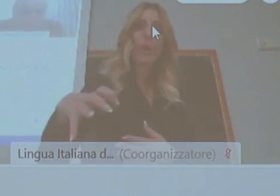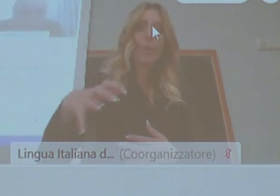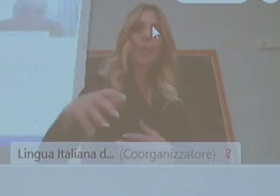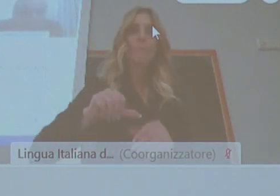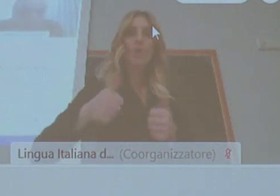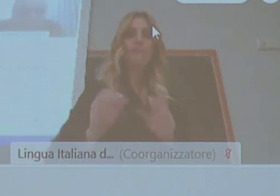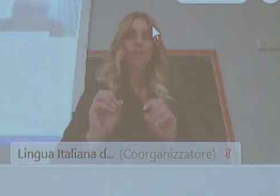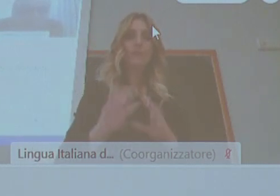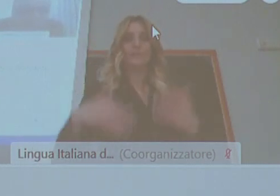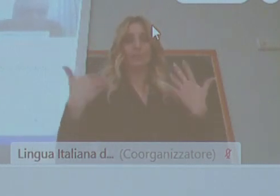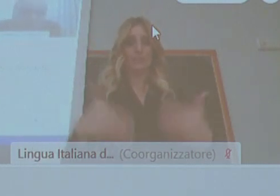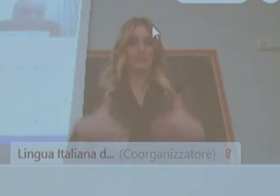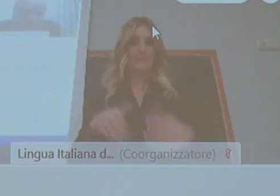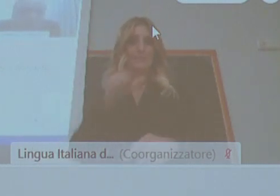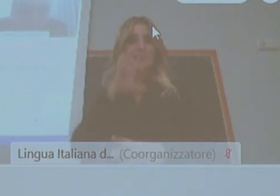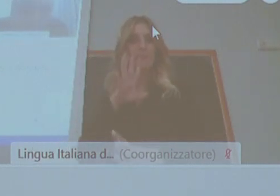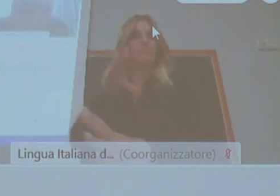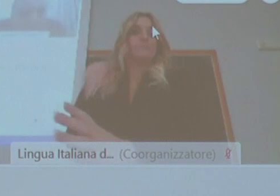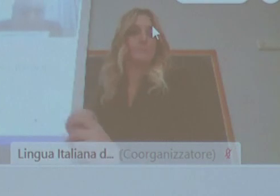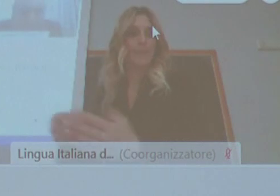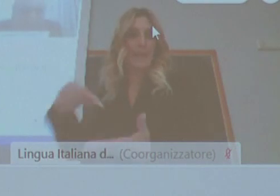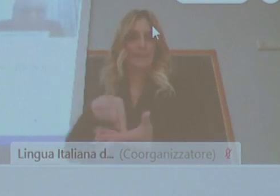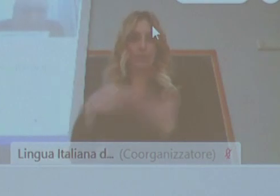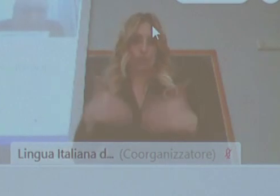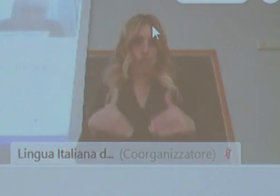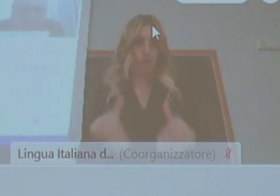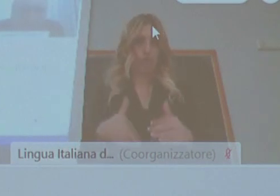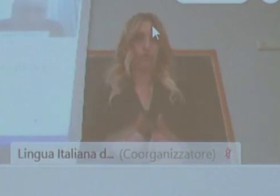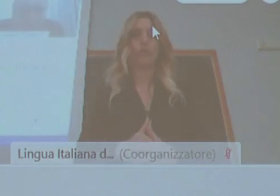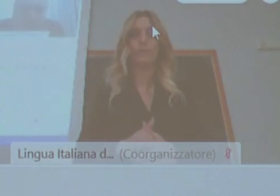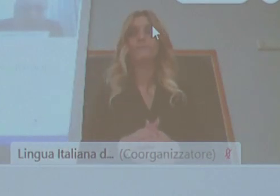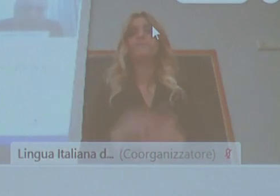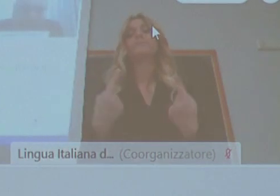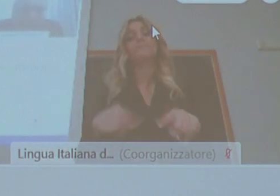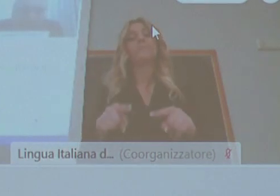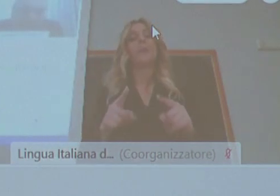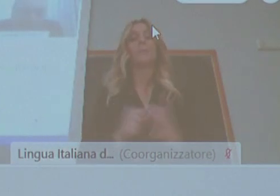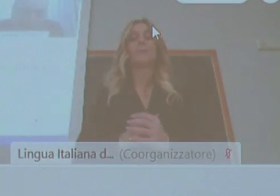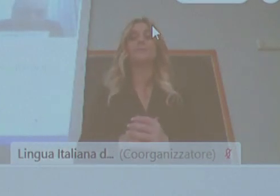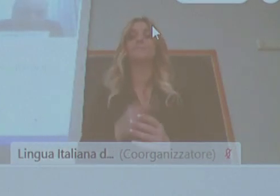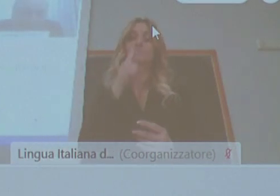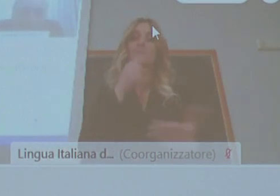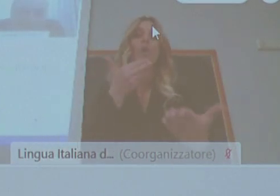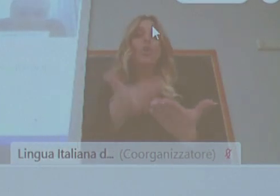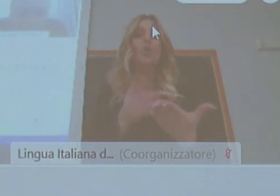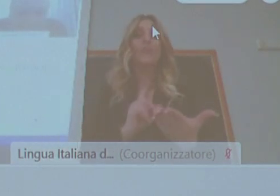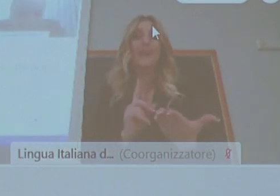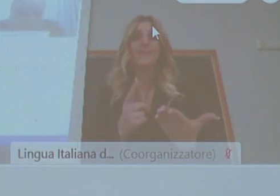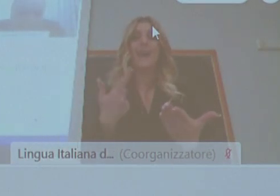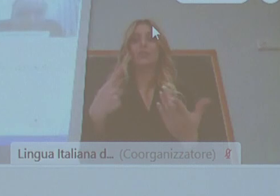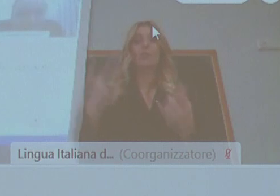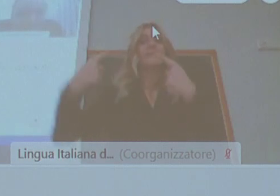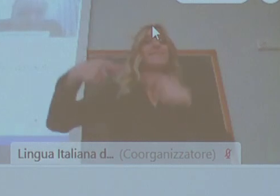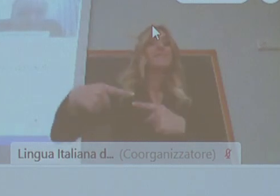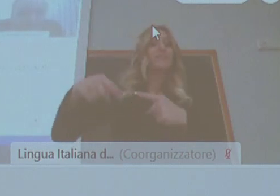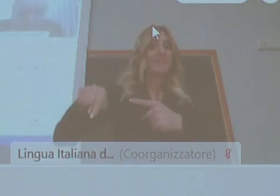formativo per la reimmissione. E questa è quasi una concezione, insomma, che non è adatta alla sfida dei nostri